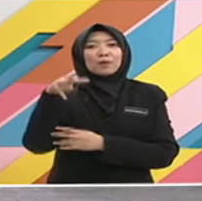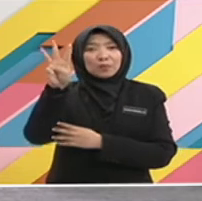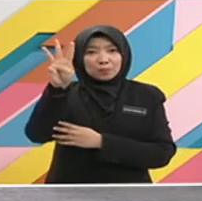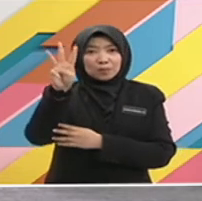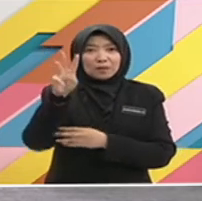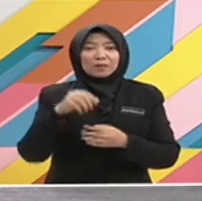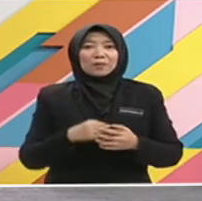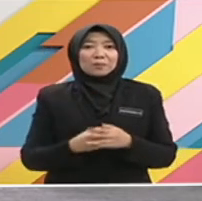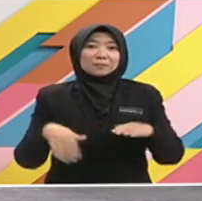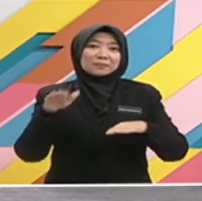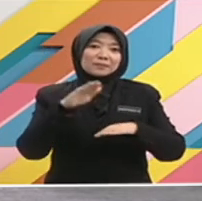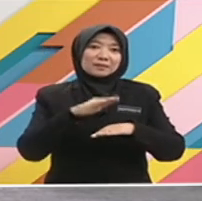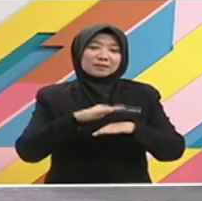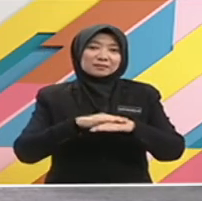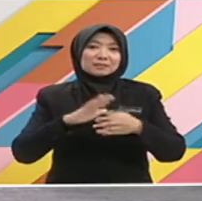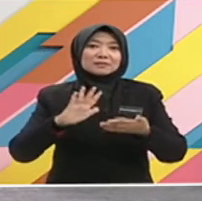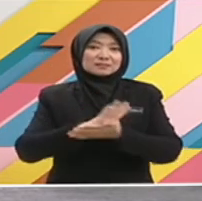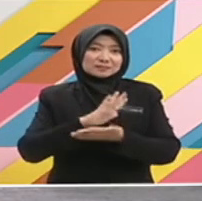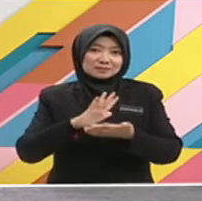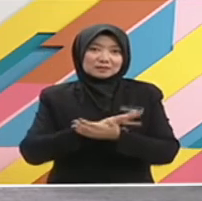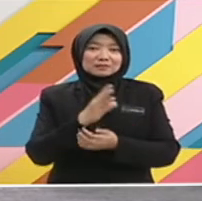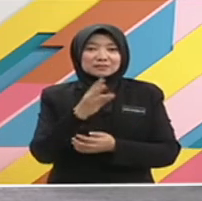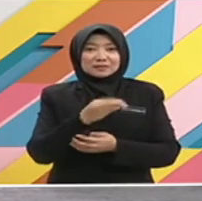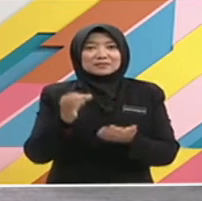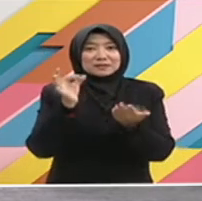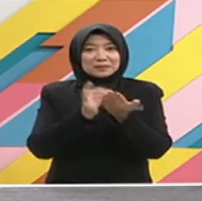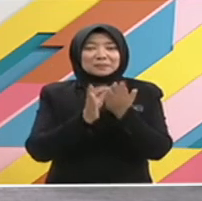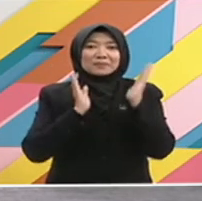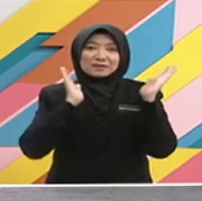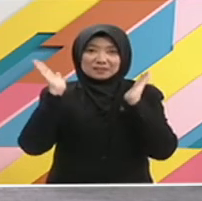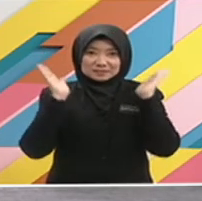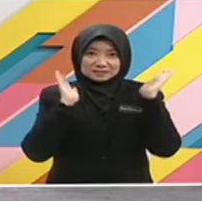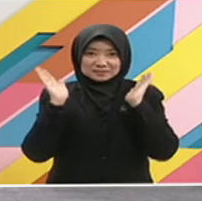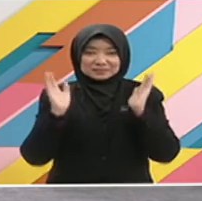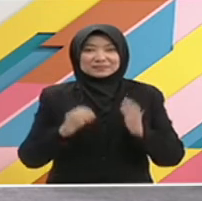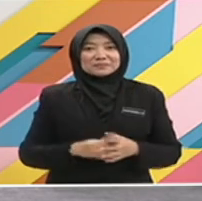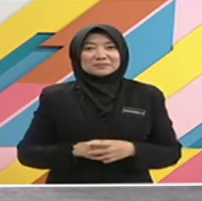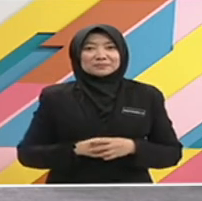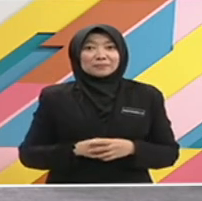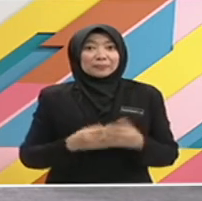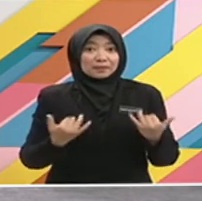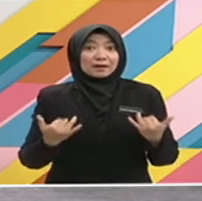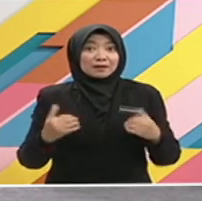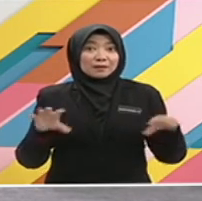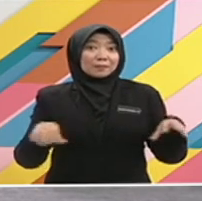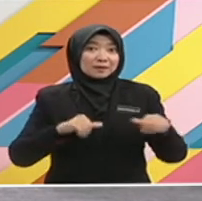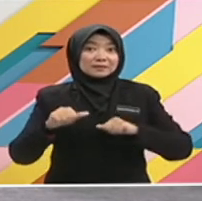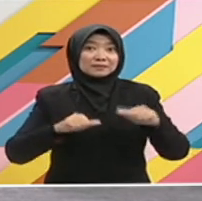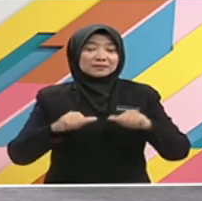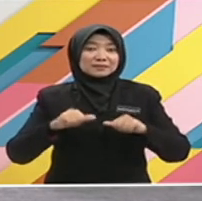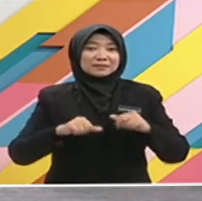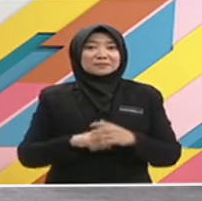tertentu pada duit kertas ataupun duit shilling. Betul kita. Betul tu cikgu. Baik, kita akan membuat satu aktiviti wow hiasan. Baik. Sebelum